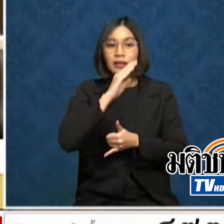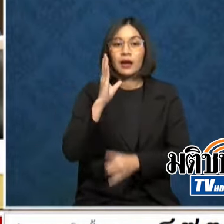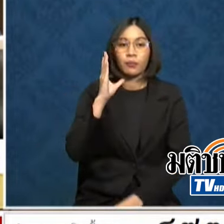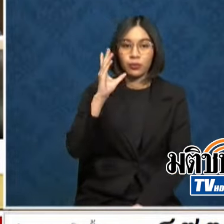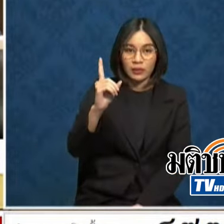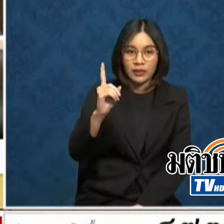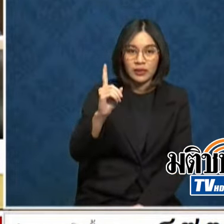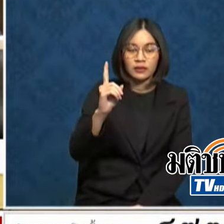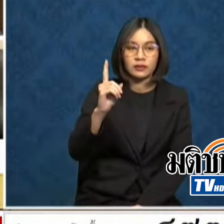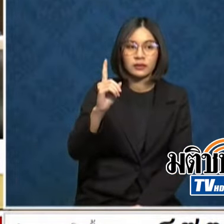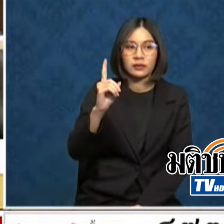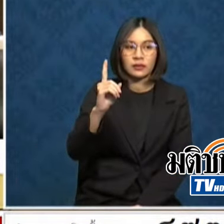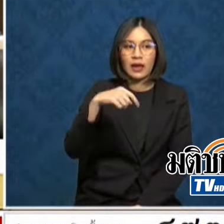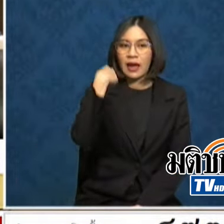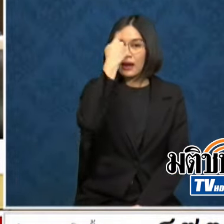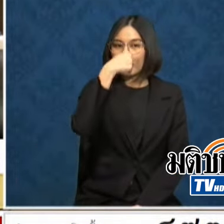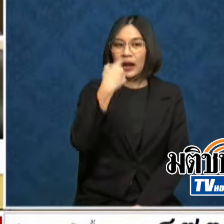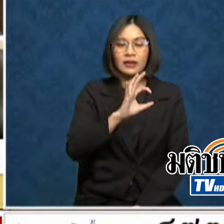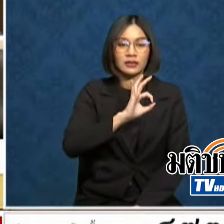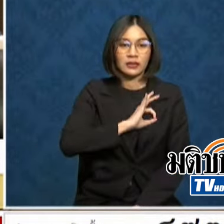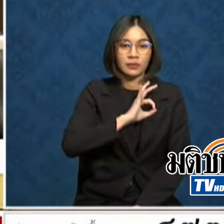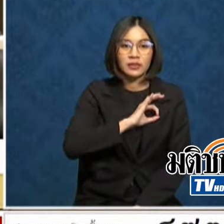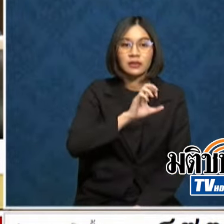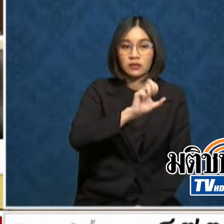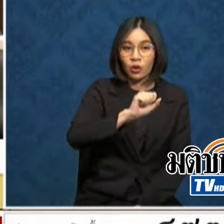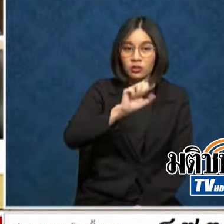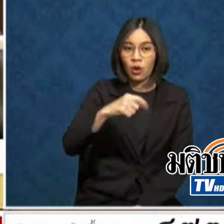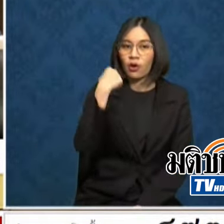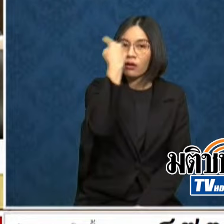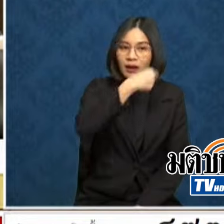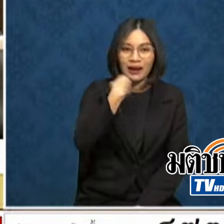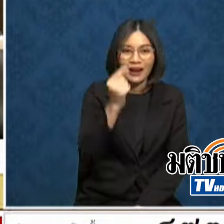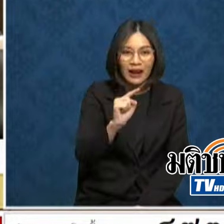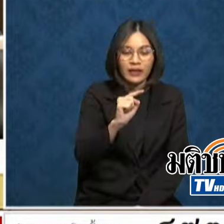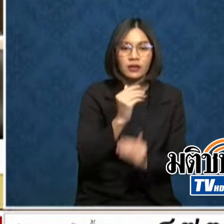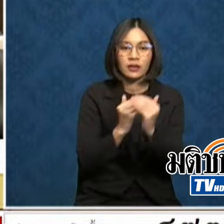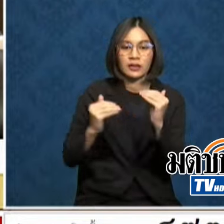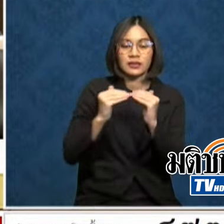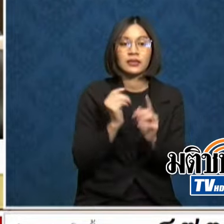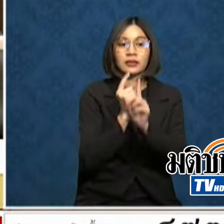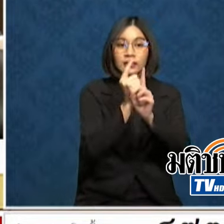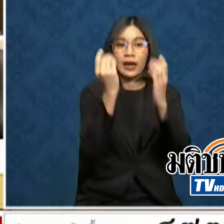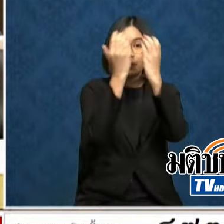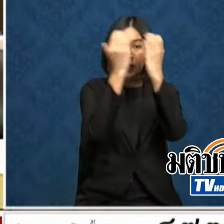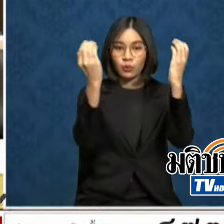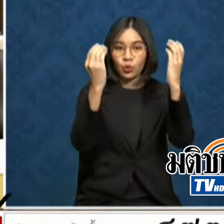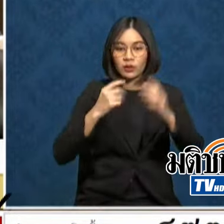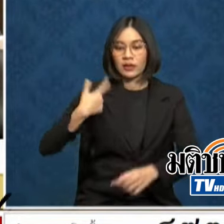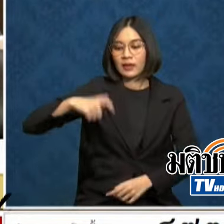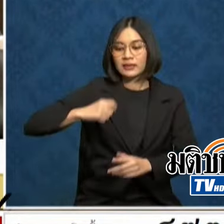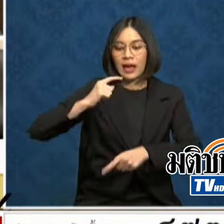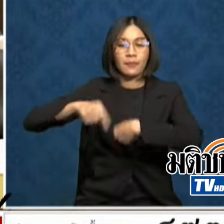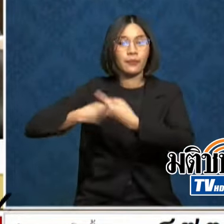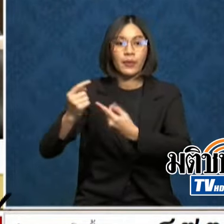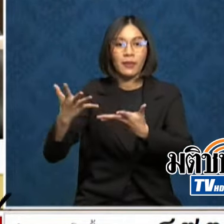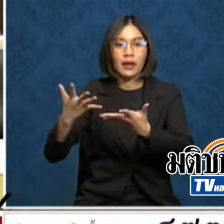งนี้ผู้ที่เป็นสมาชิกสภาผู้แทนราษฎรใช้เอกสิทธิ์ตามรัฐธรรมนูญไม่ไปศาลก็เป็นเรื่องของส